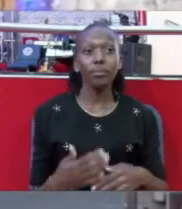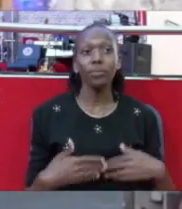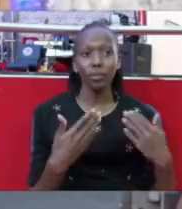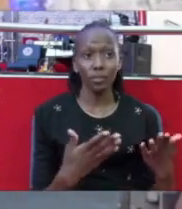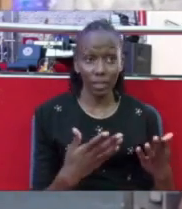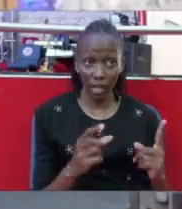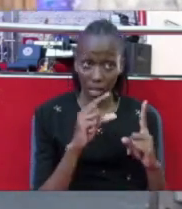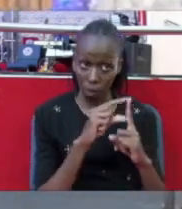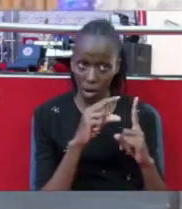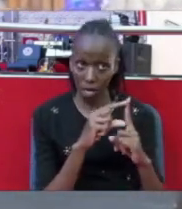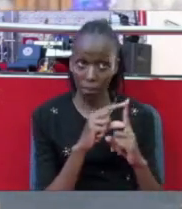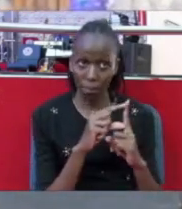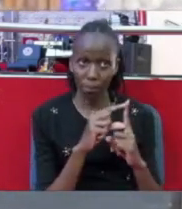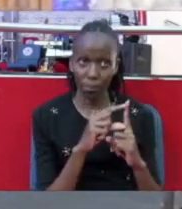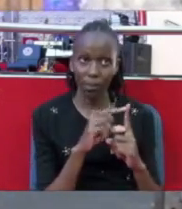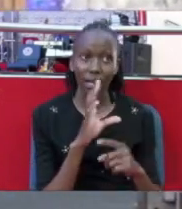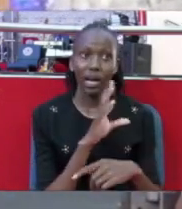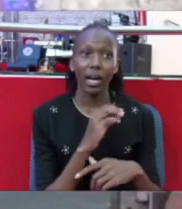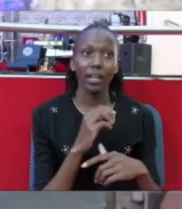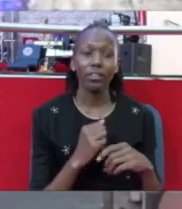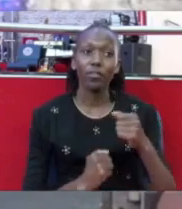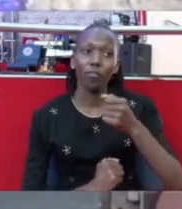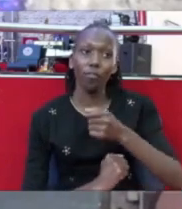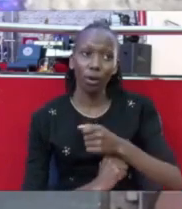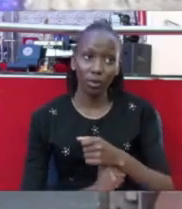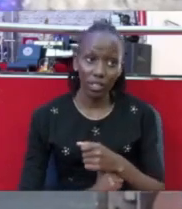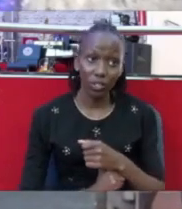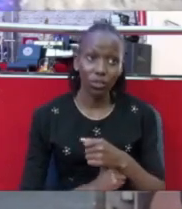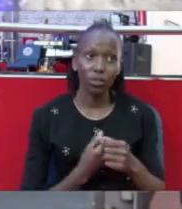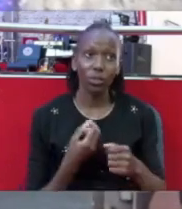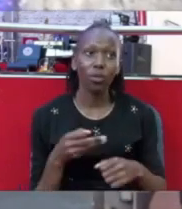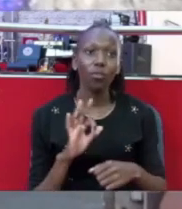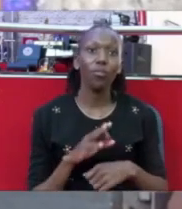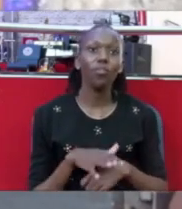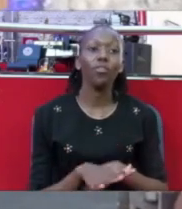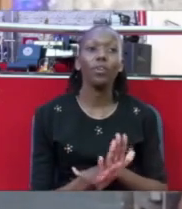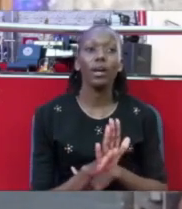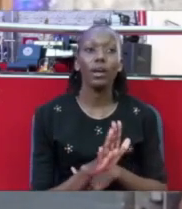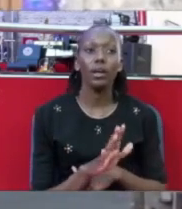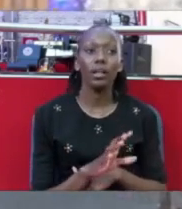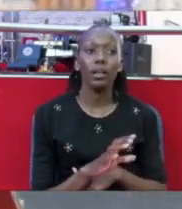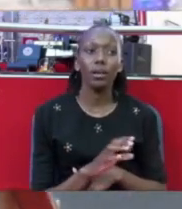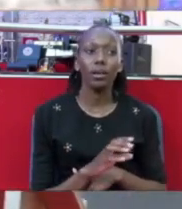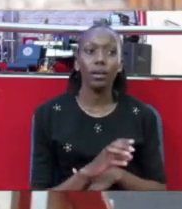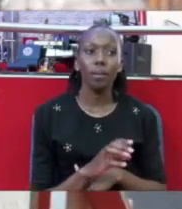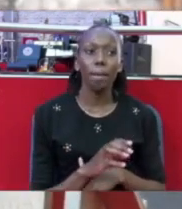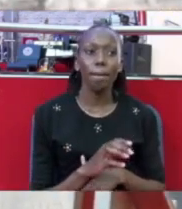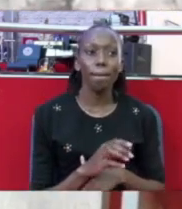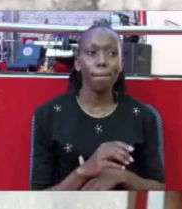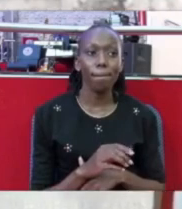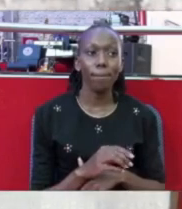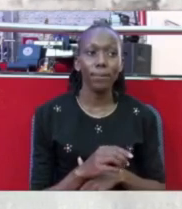Mungu ametupatia neno lake. As the foundation of a godly, prosperous life. Kama msingi wa maisha